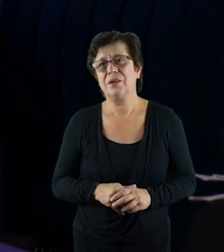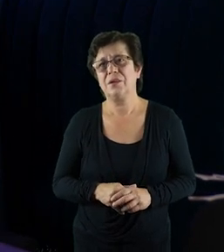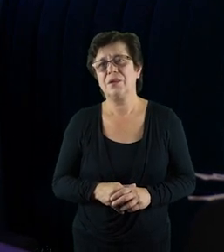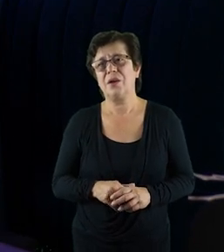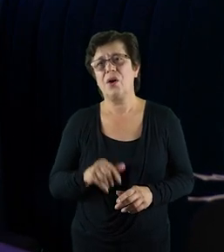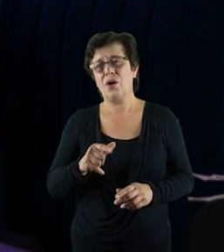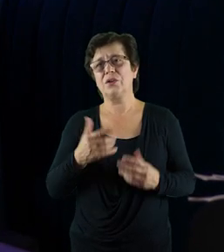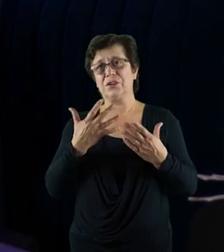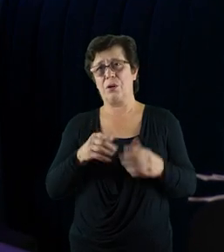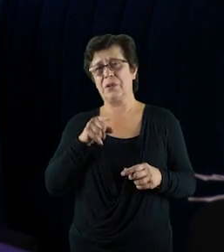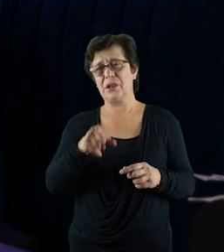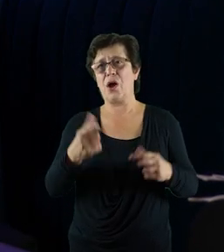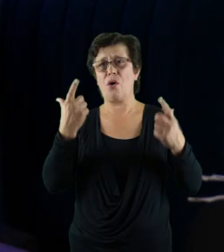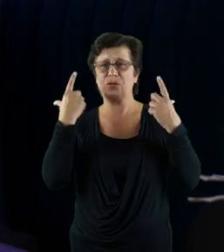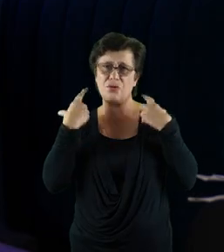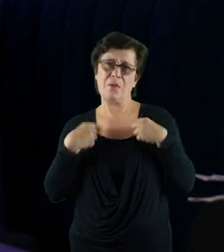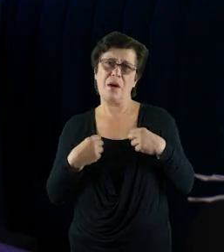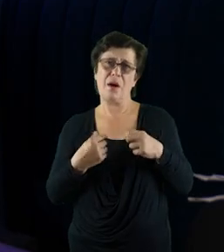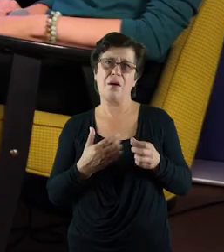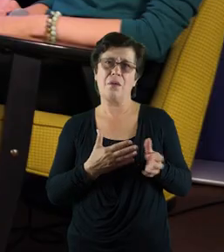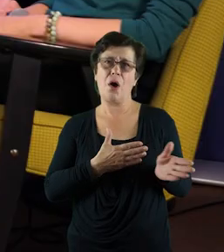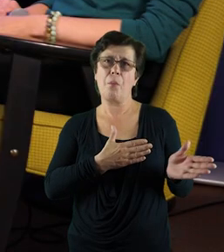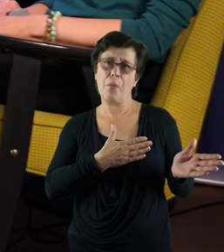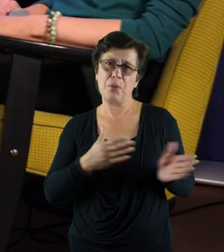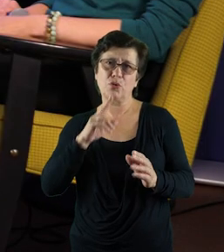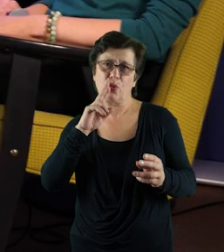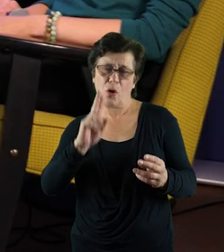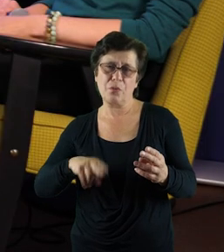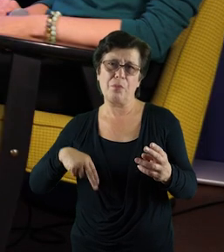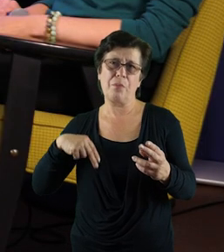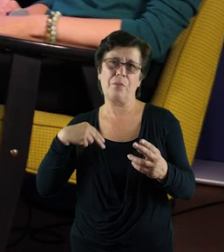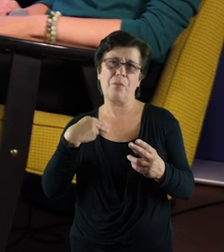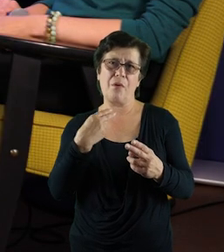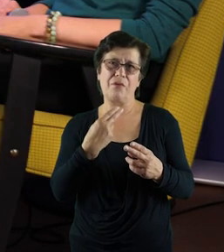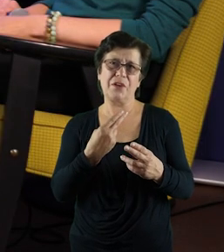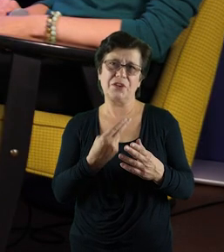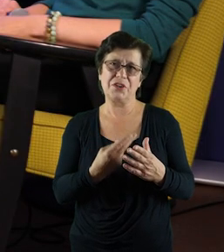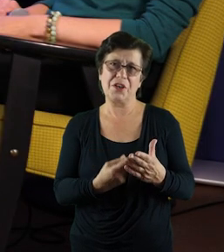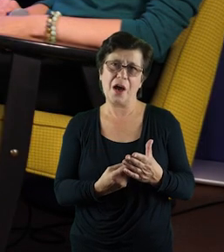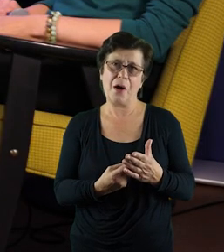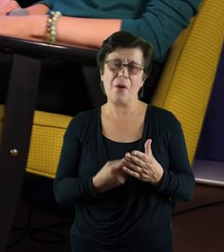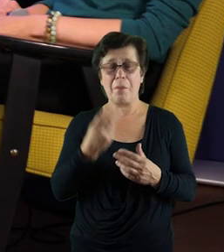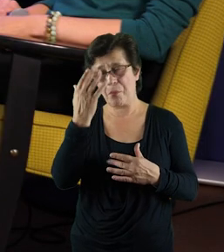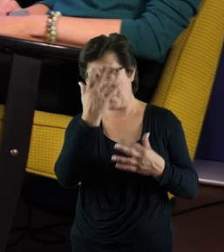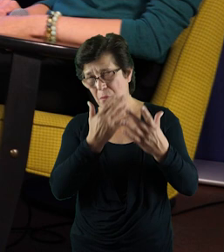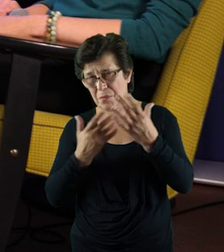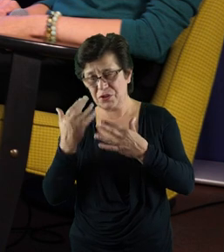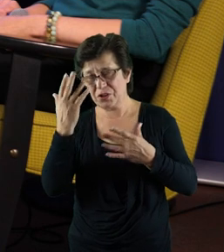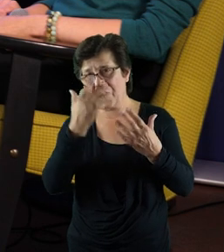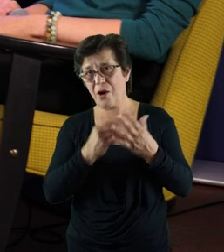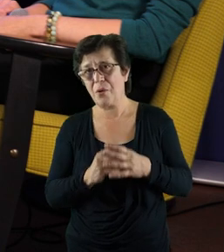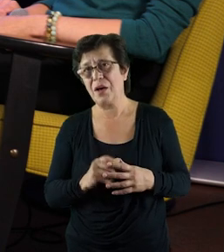po prostu, nie wiem, odpowiedziała mu coś, zastanowiła się nieco